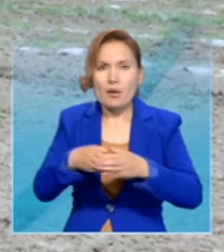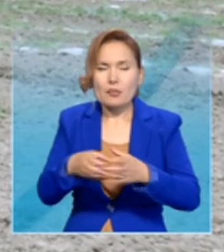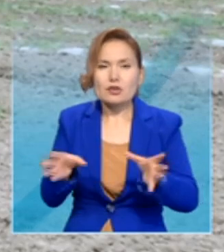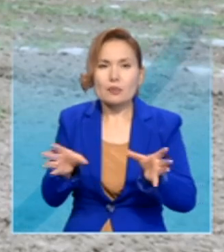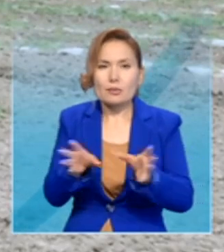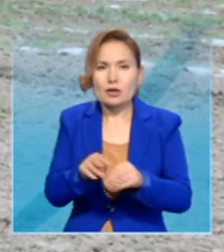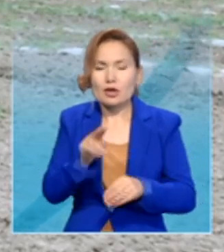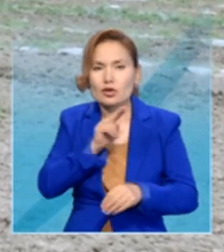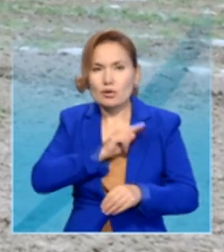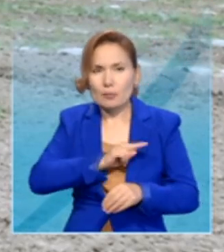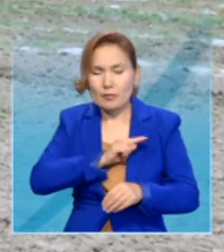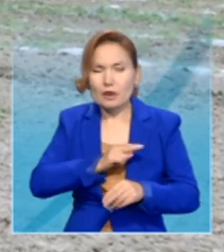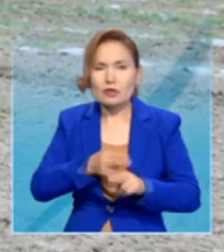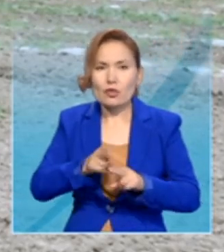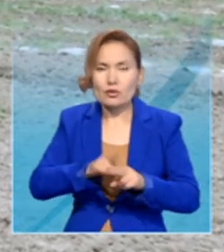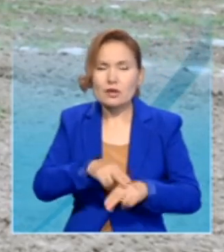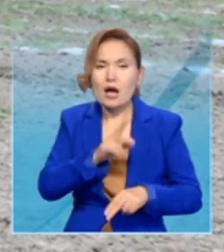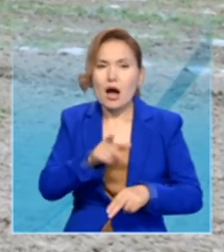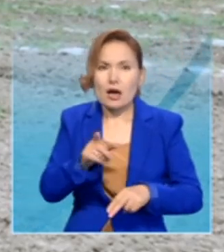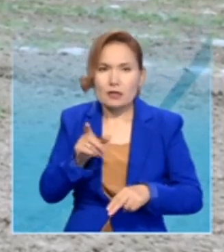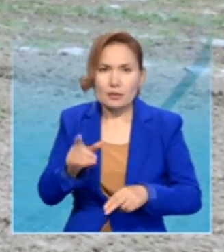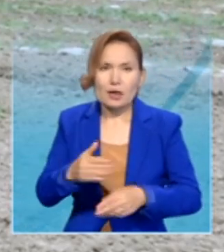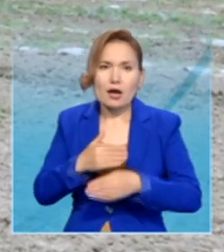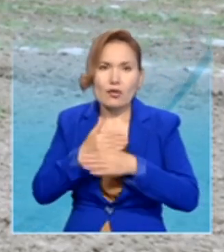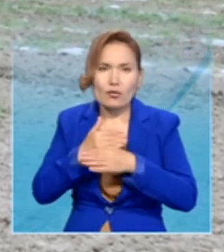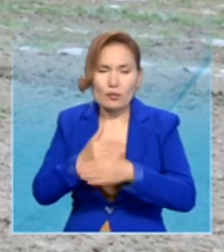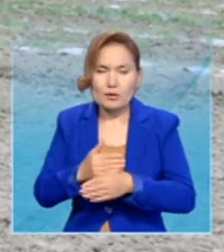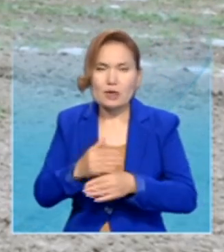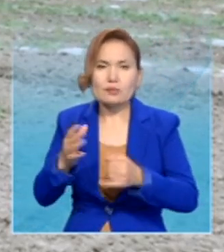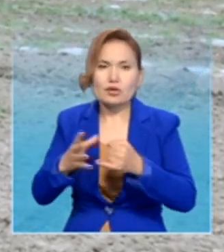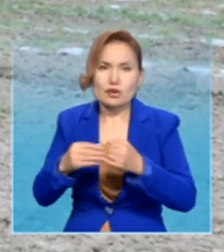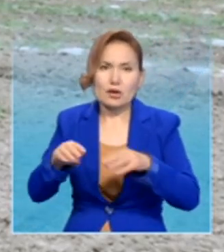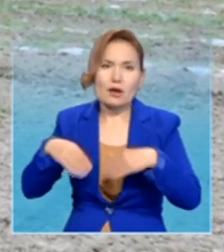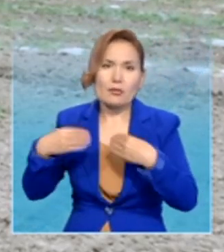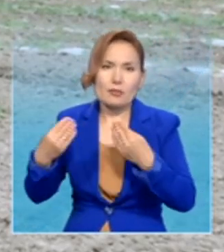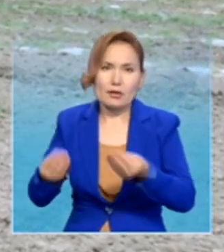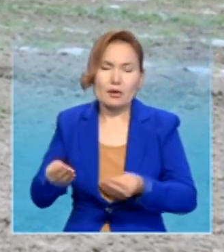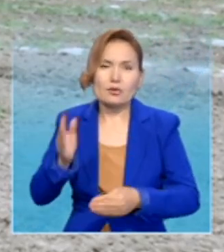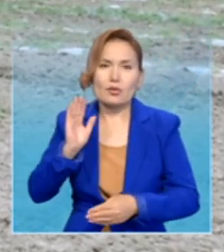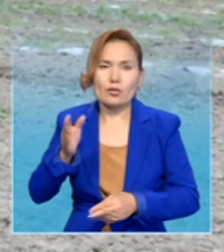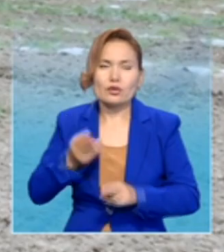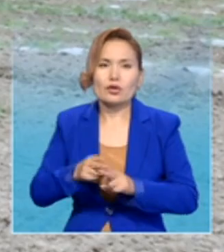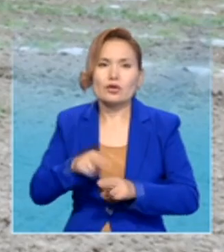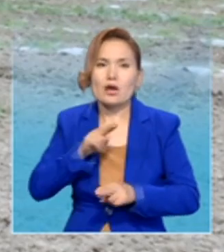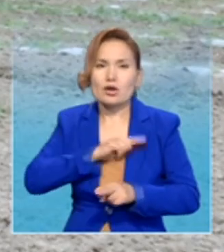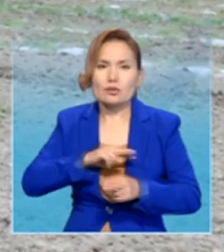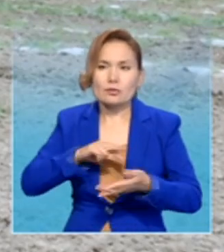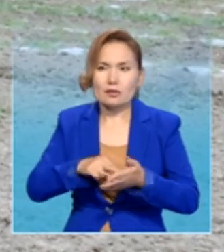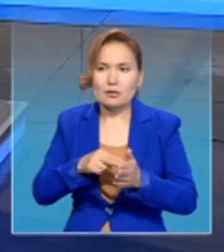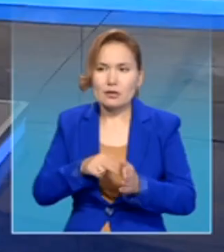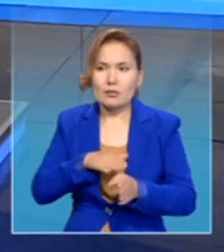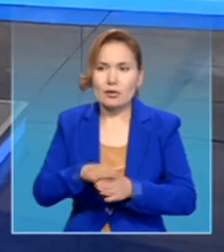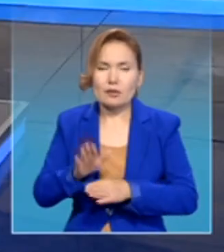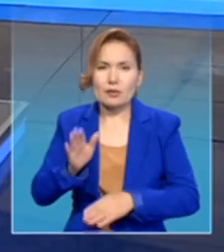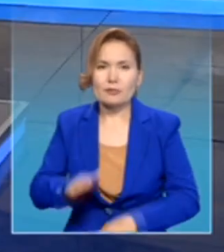жаңағы қызметтік жауапты құзырлы органдармен бірлесе осы жұмыс атқарып қайтардық.